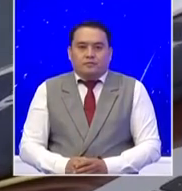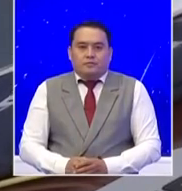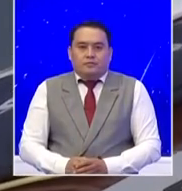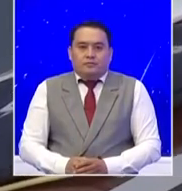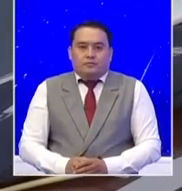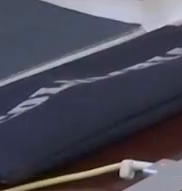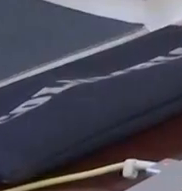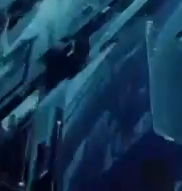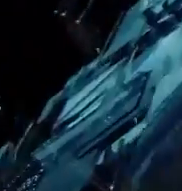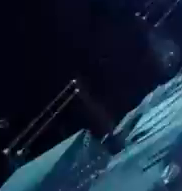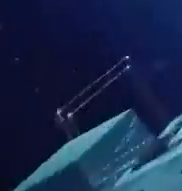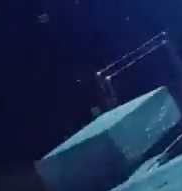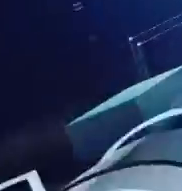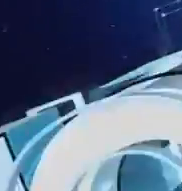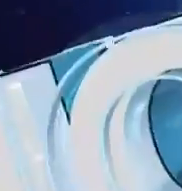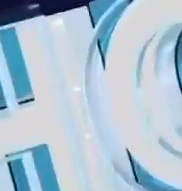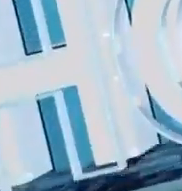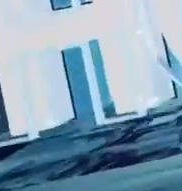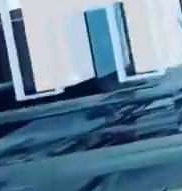ЖТСУ.